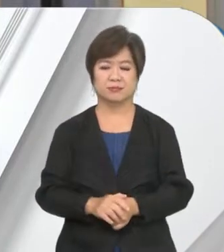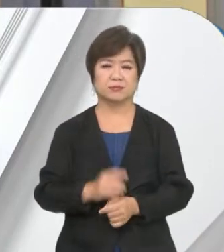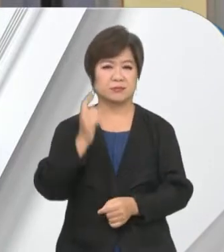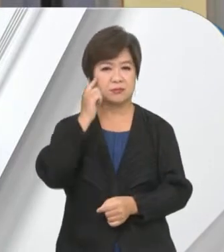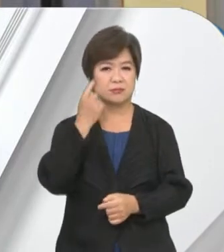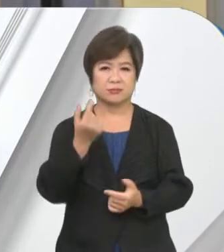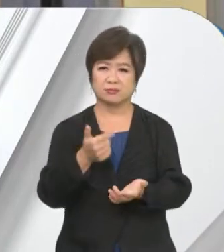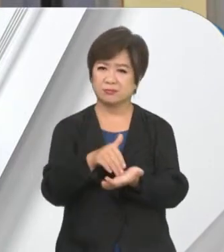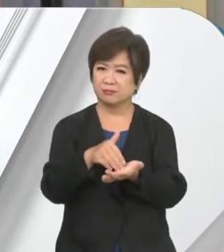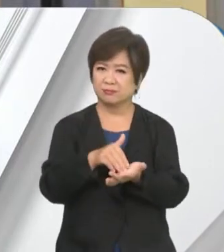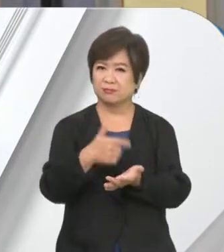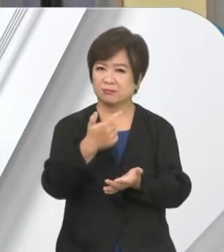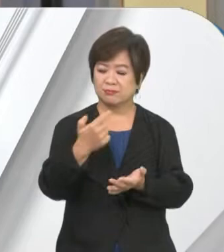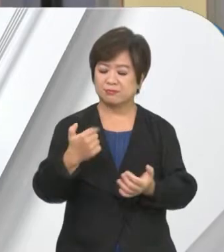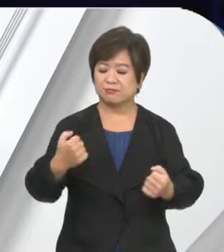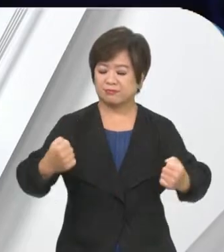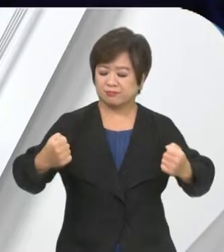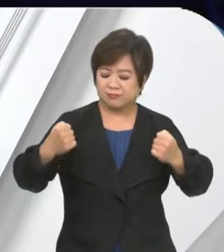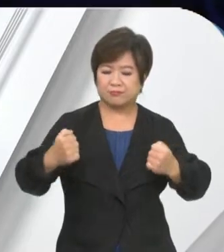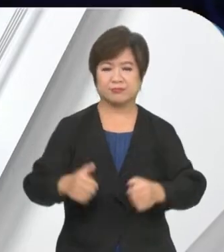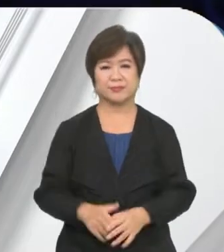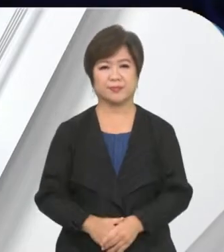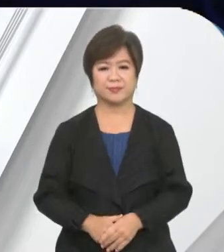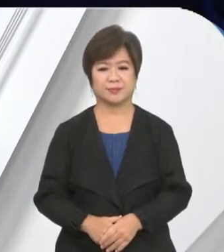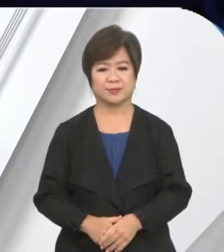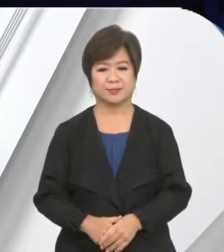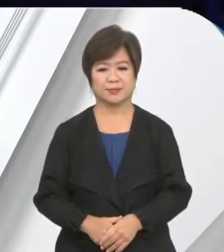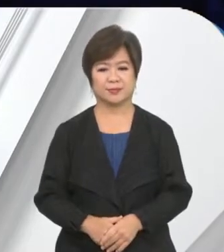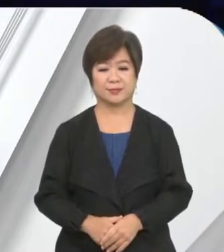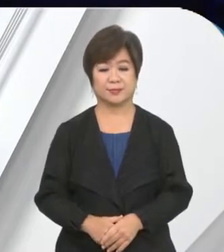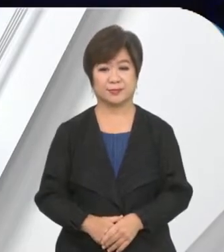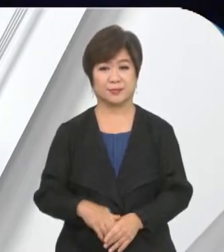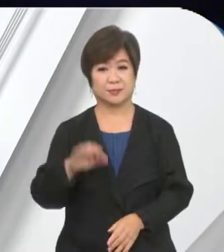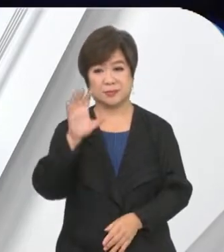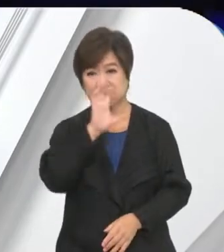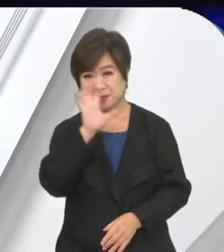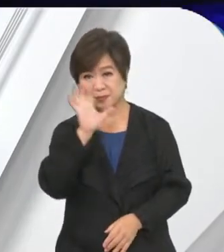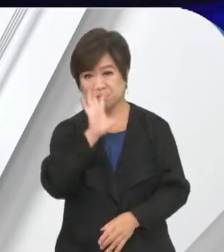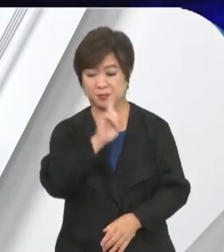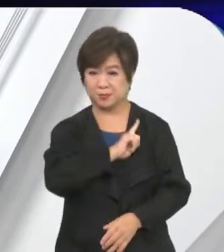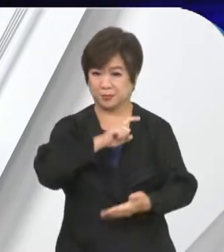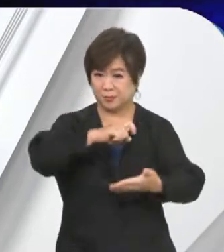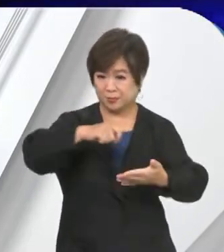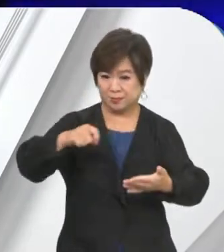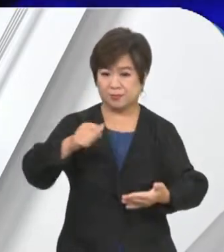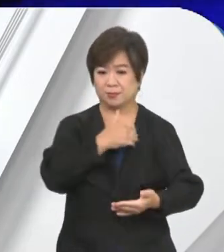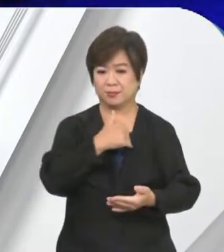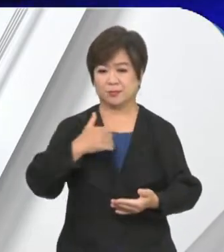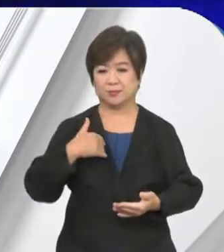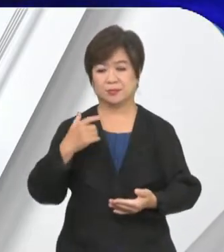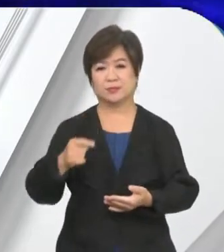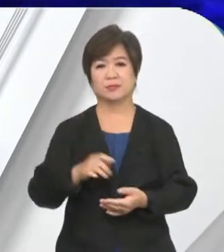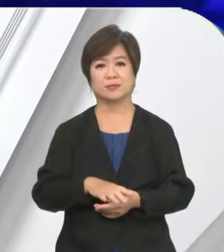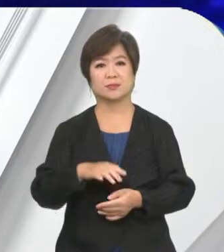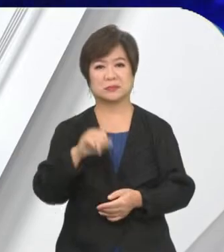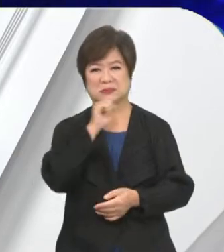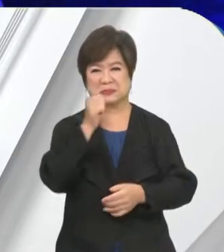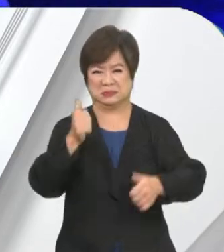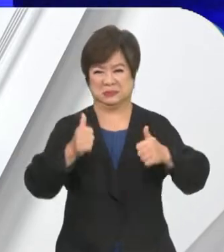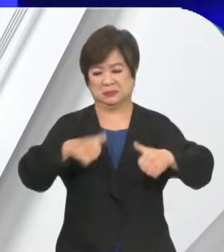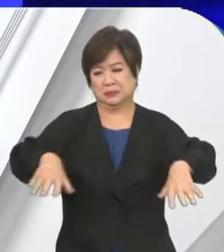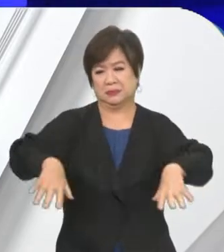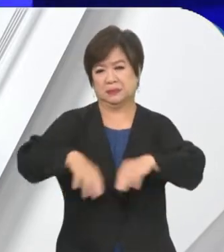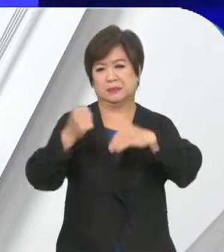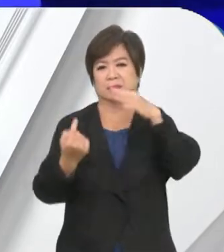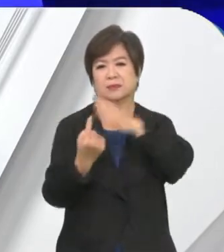温柔的力量，他当坚挺。 要会唱要会创作的朱丽琴，不但唱得到的歌唱节目总冠军，他就各位要